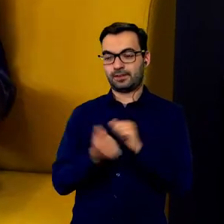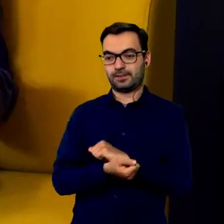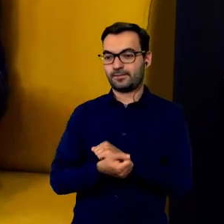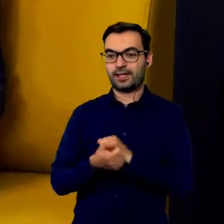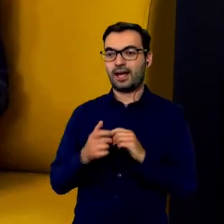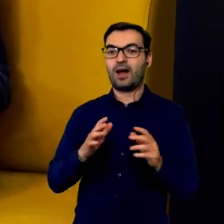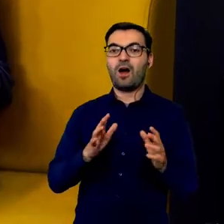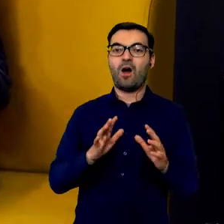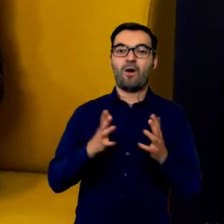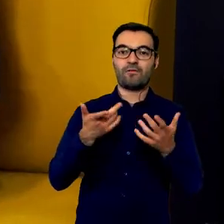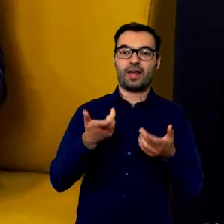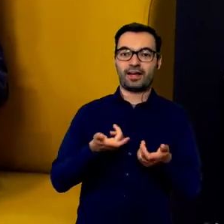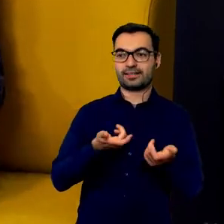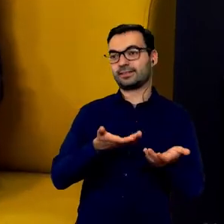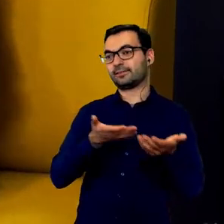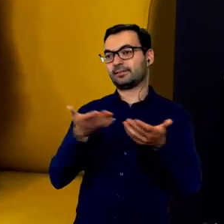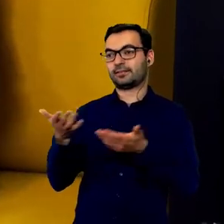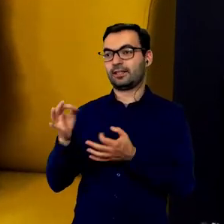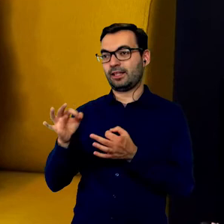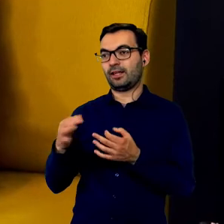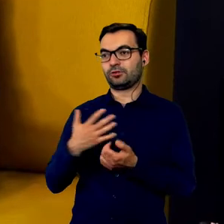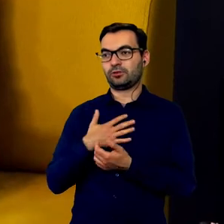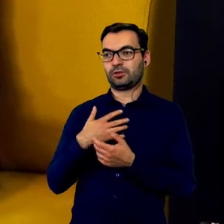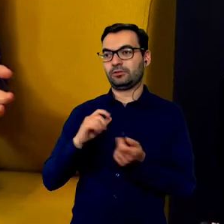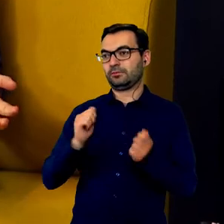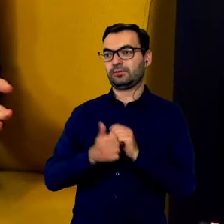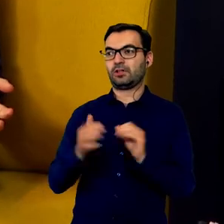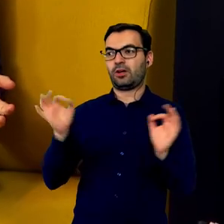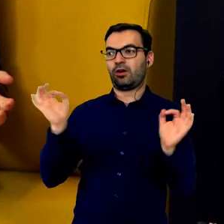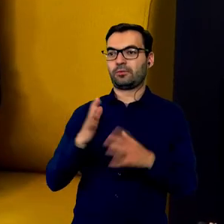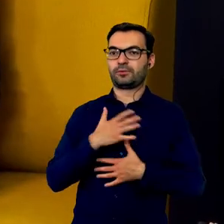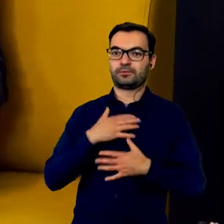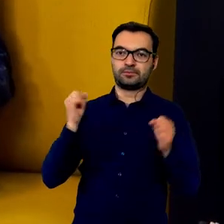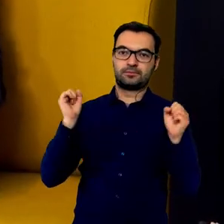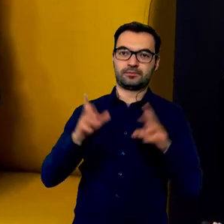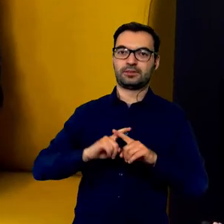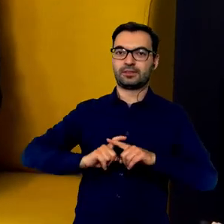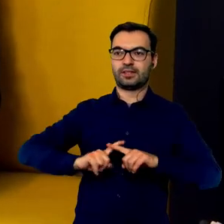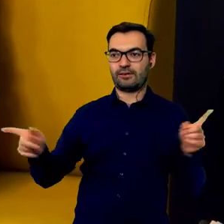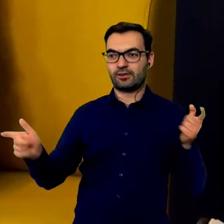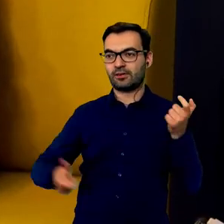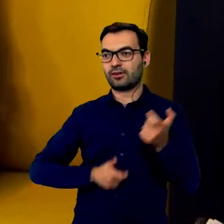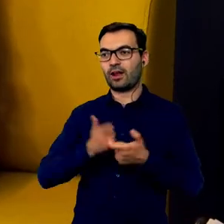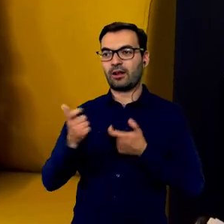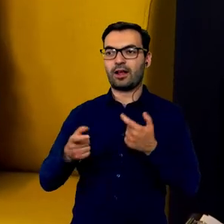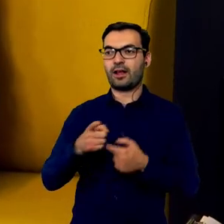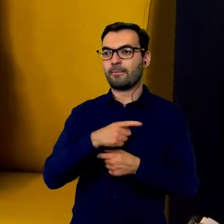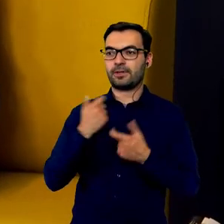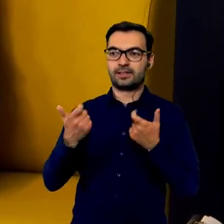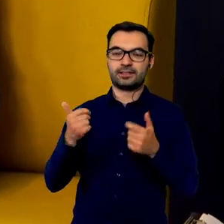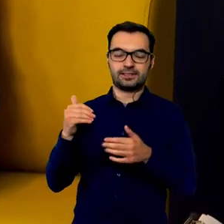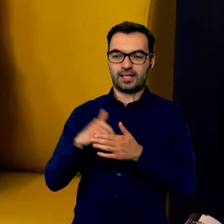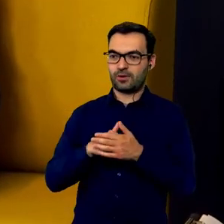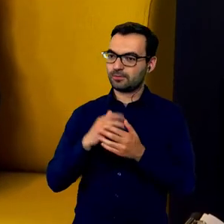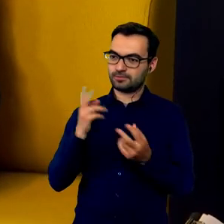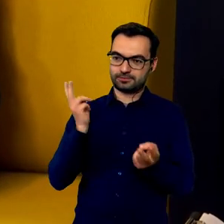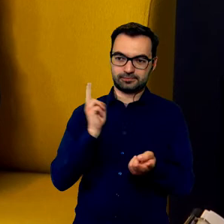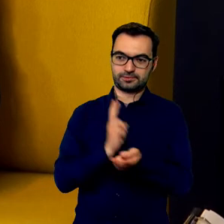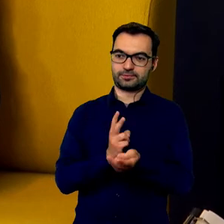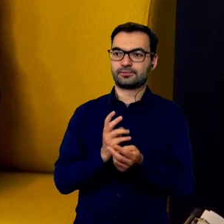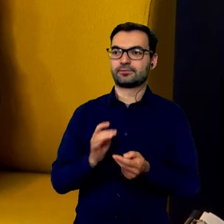składania ofiar. Możemy teraz uważać, że to jest przerażające, tego nie wolno robić, ale my się zachowujemy podobnie.